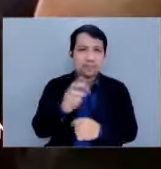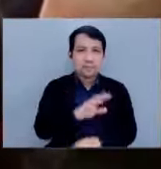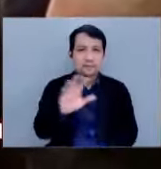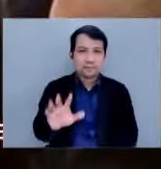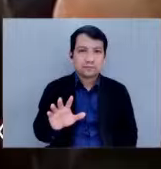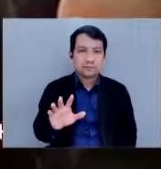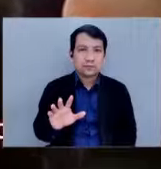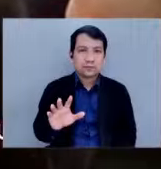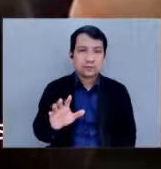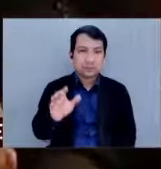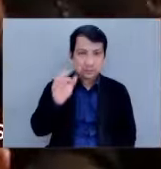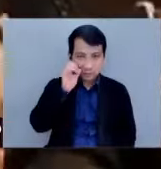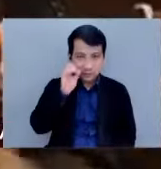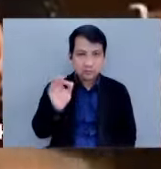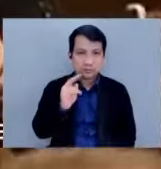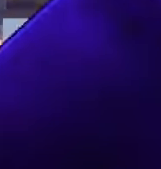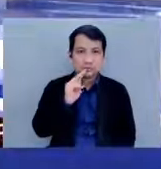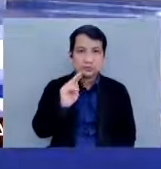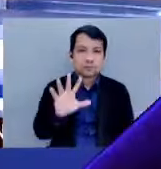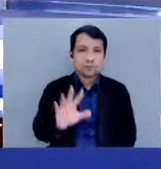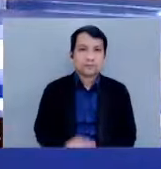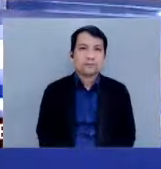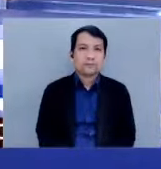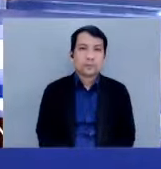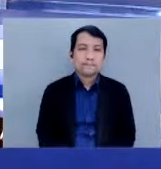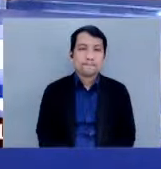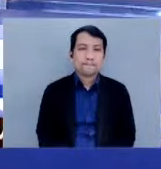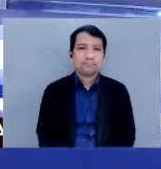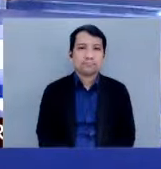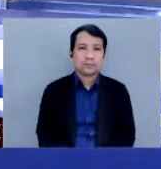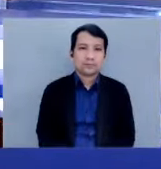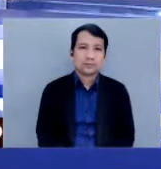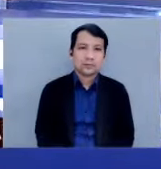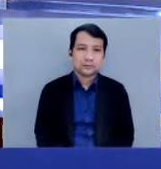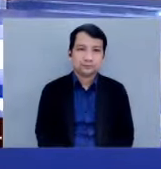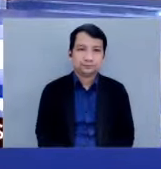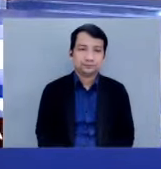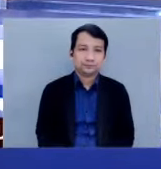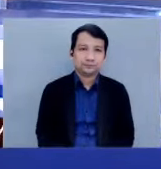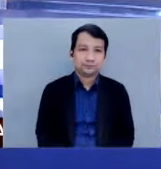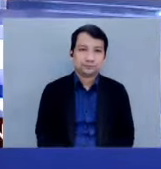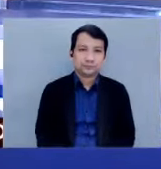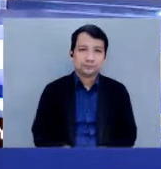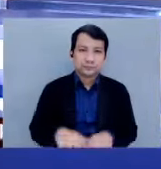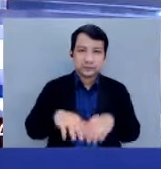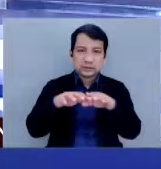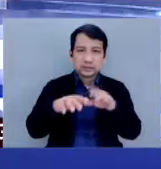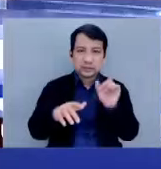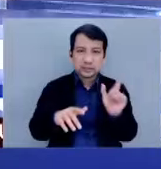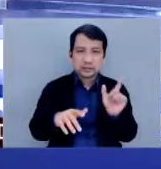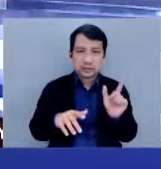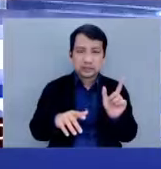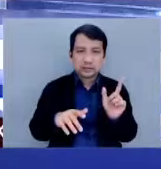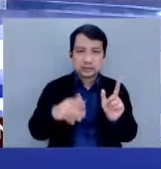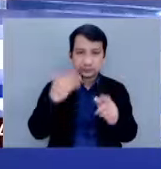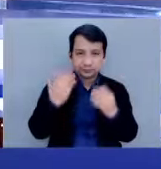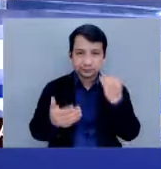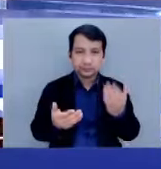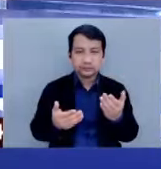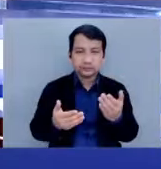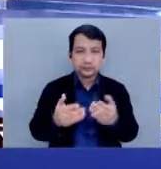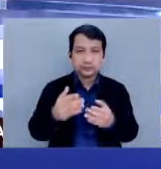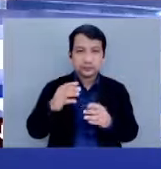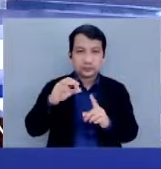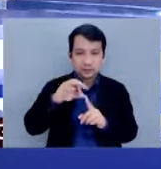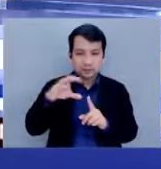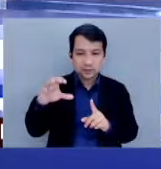mula sa Frontline, Elaine Fulgencio, News 5. Umakyat sa 50 ang nasawi sa flash flood sa Pakistan dulot ng